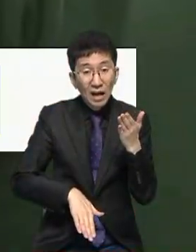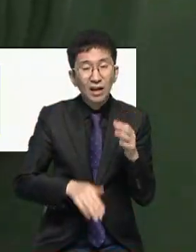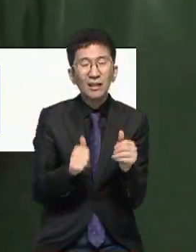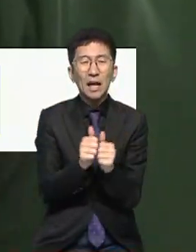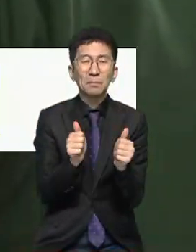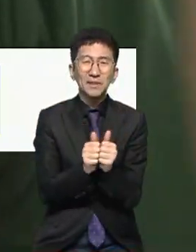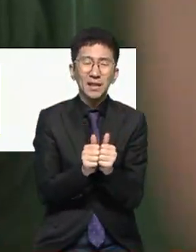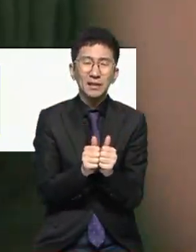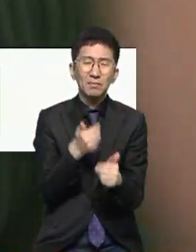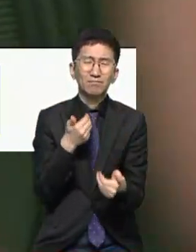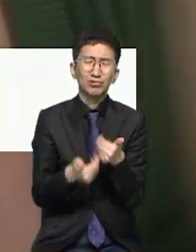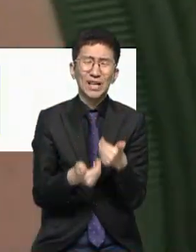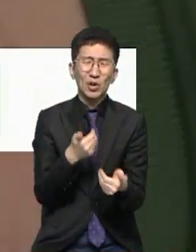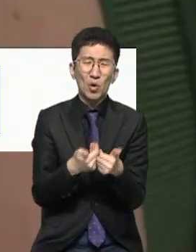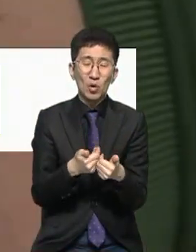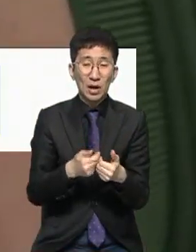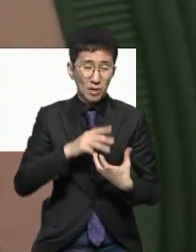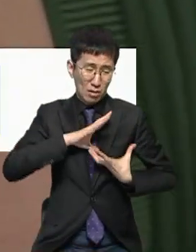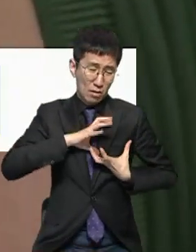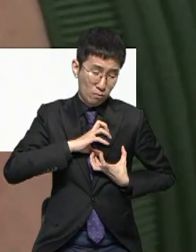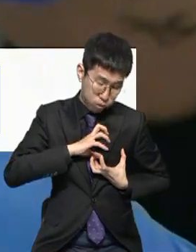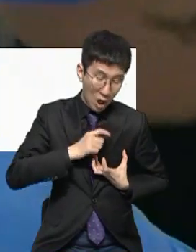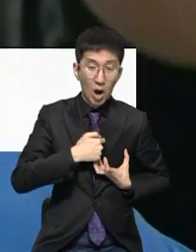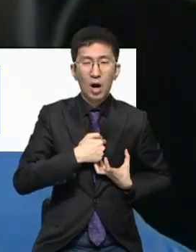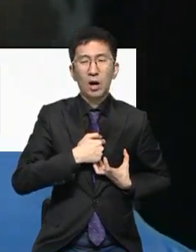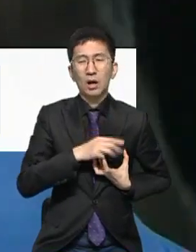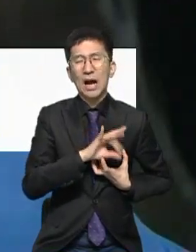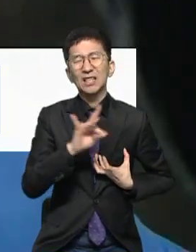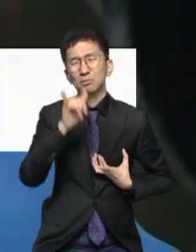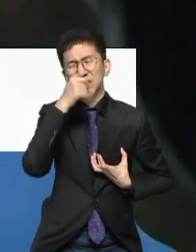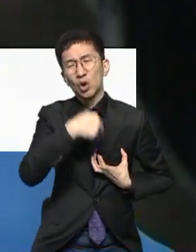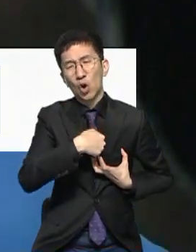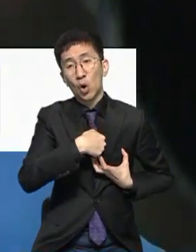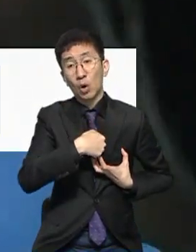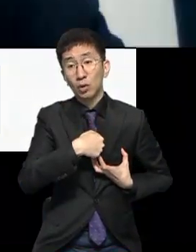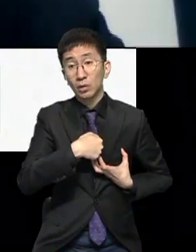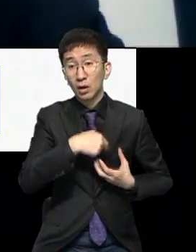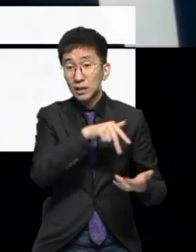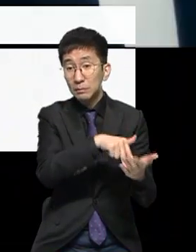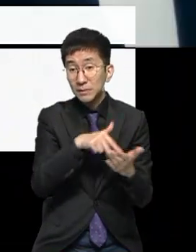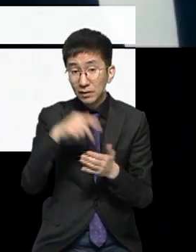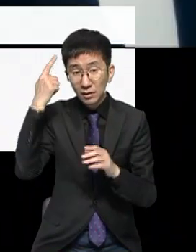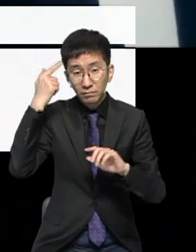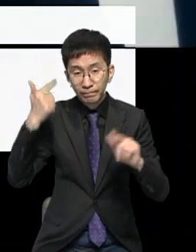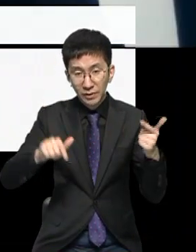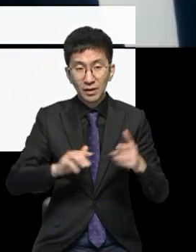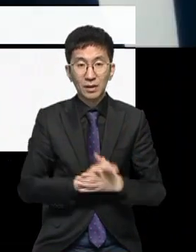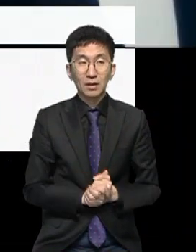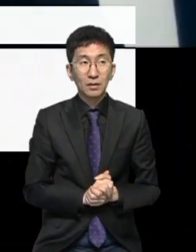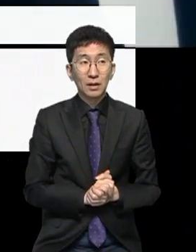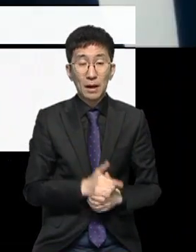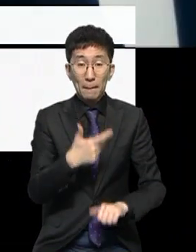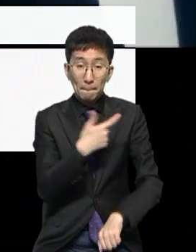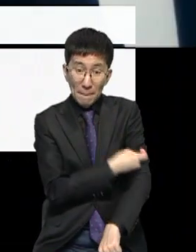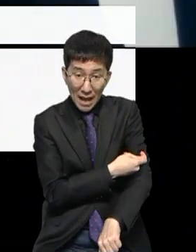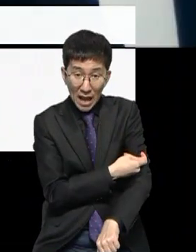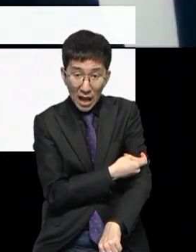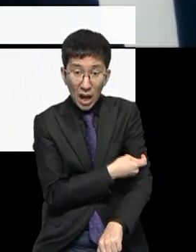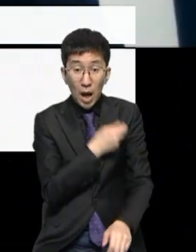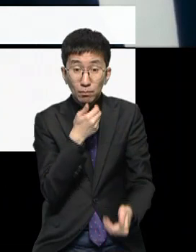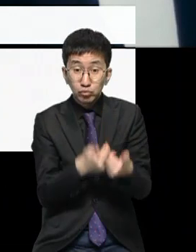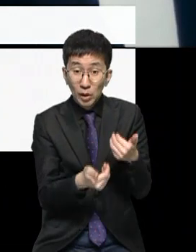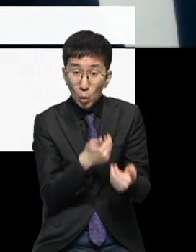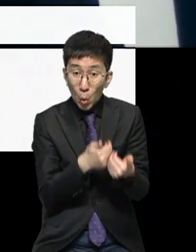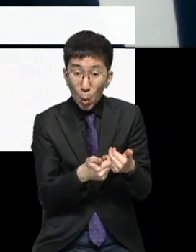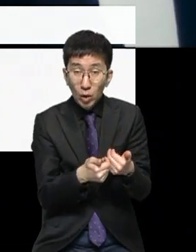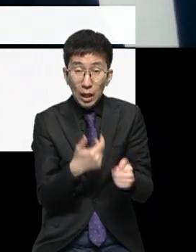드물게 나타나는 심근염 부작용에 대한 평가는 다소 엇갈렸습니다. Most of the side effects of vaccinations happen in the